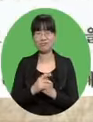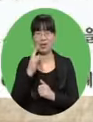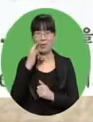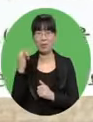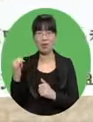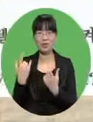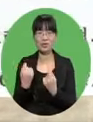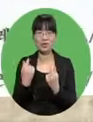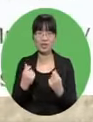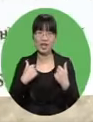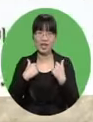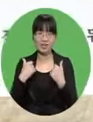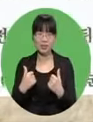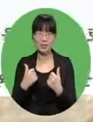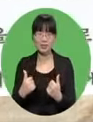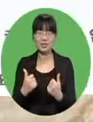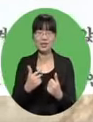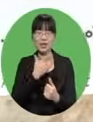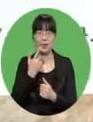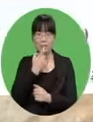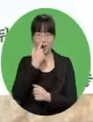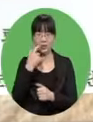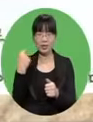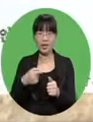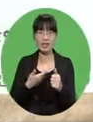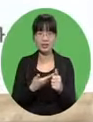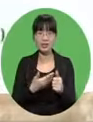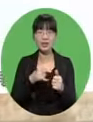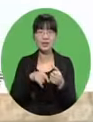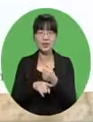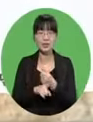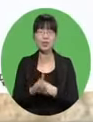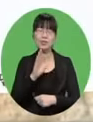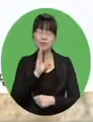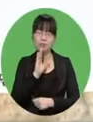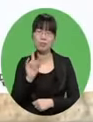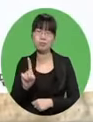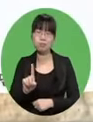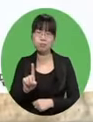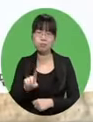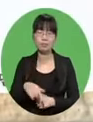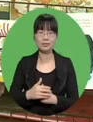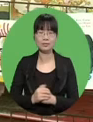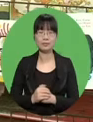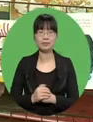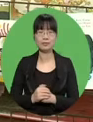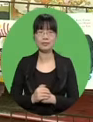엄마가 이토록 열심히 영어를 배우고 가르치려는 이유는 과연 무엇일까요?